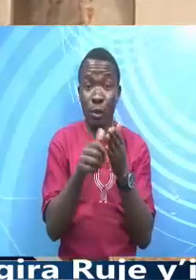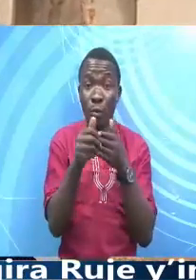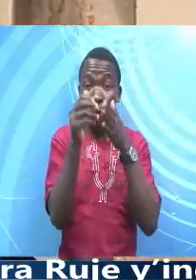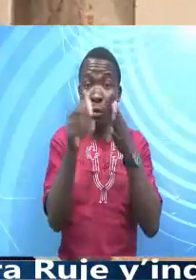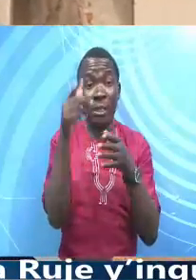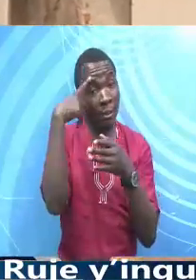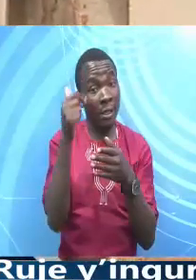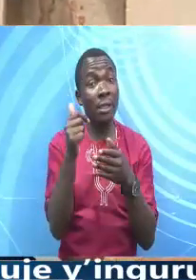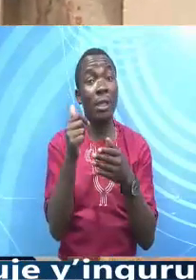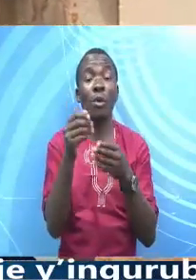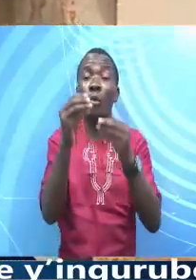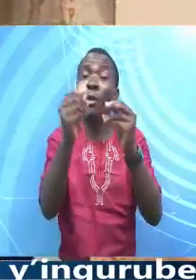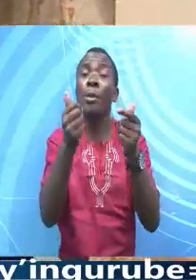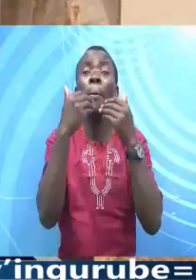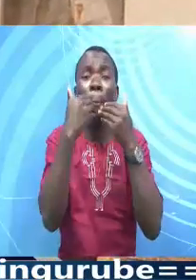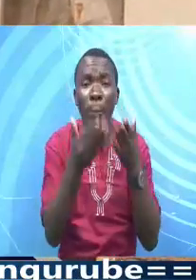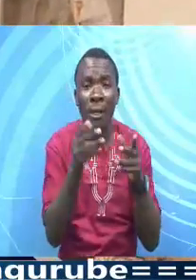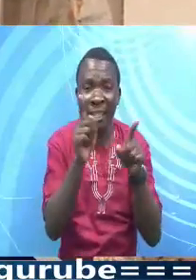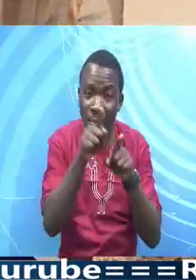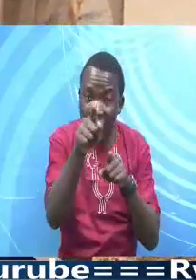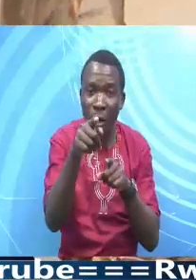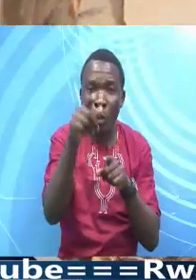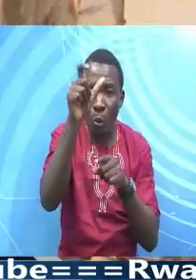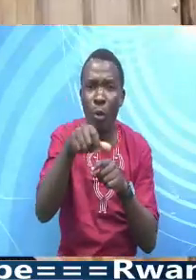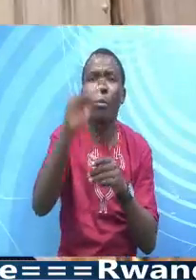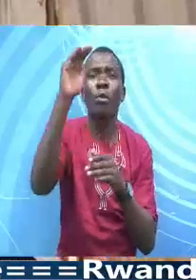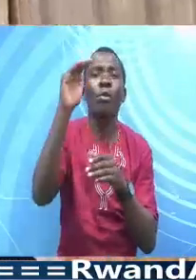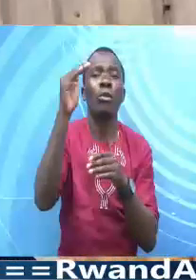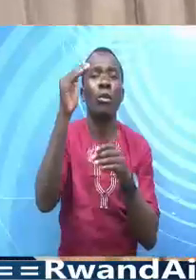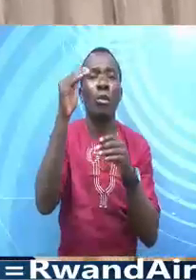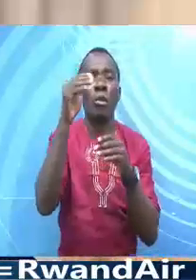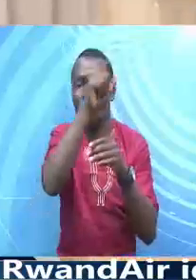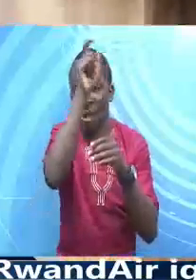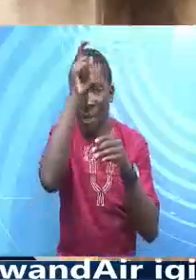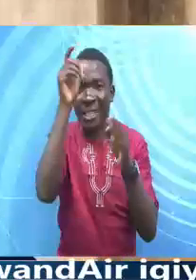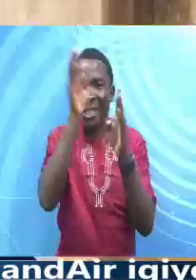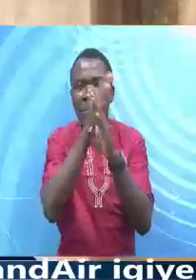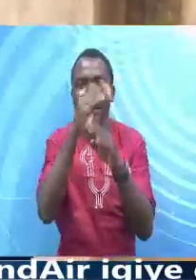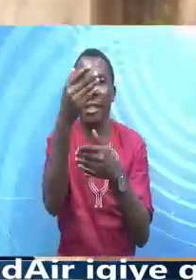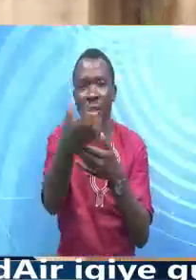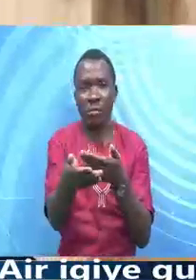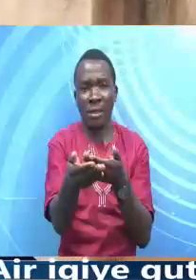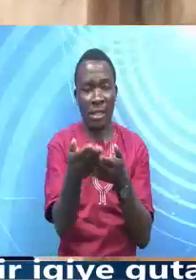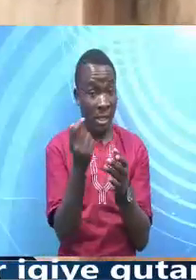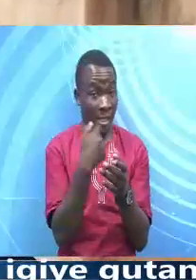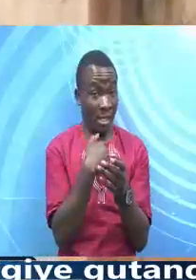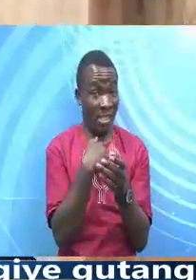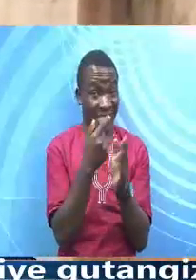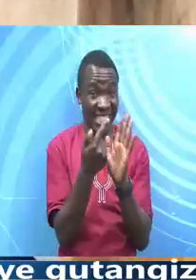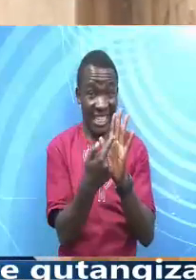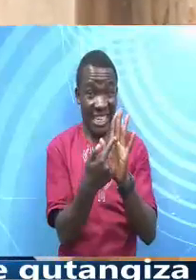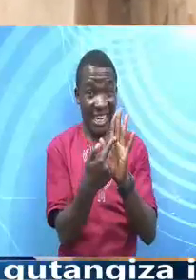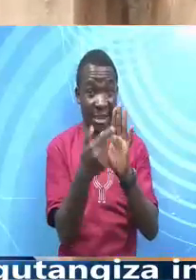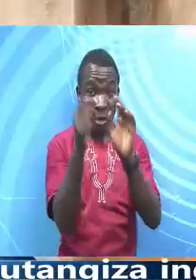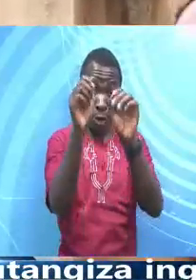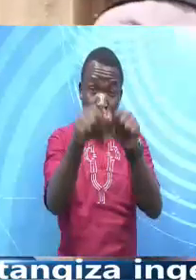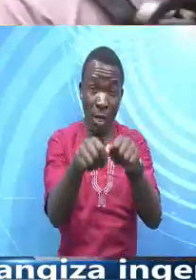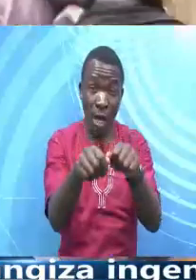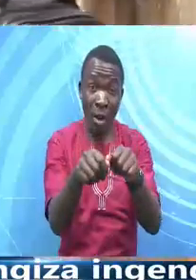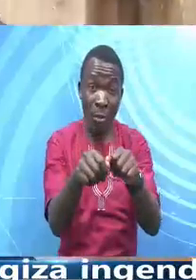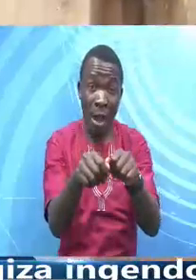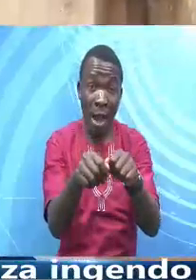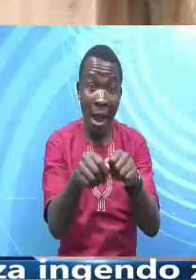ntagire icyo abikoraho, nawe uri umuntu mukuru uhita wibaza ikibyihishe inyuma. Ibi rero ni uko ikigaragara bashobore kuba